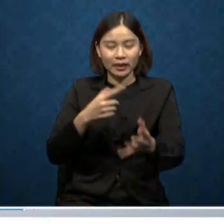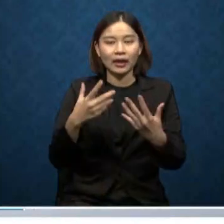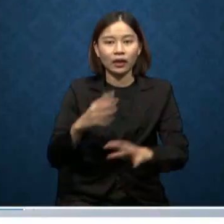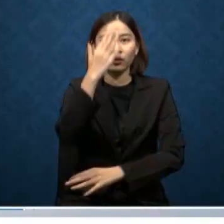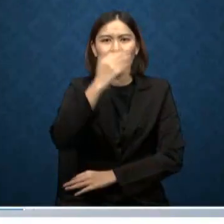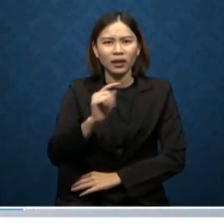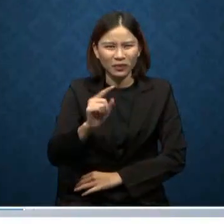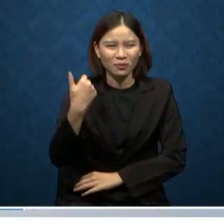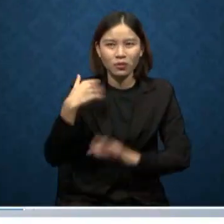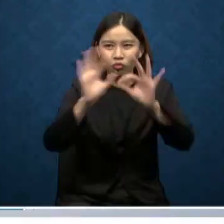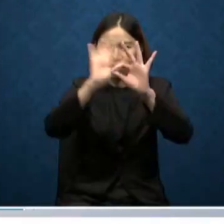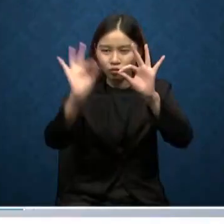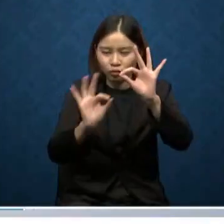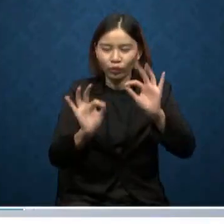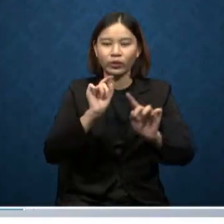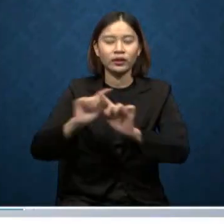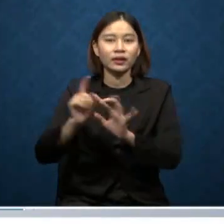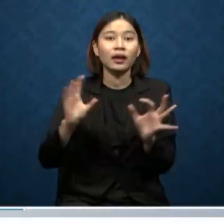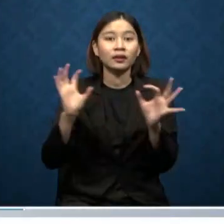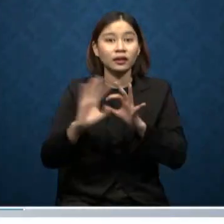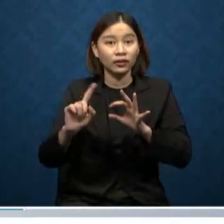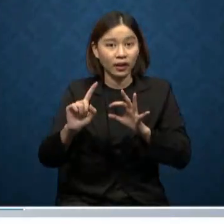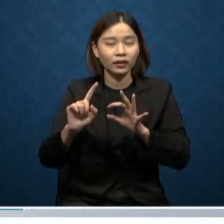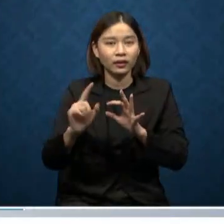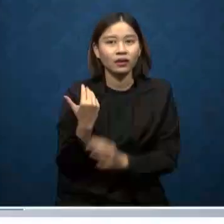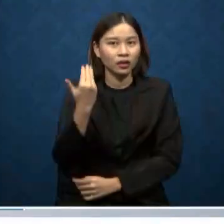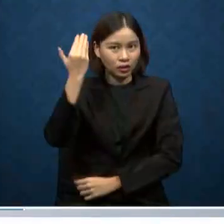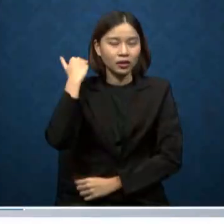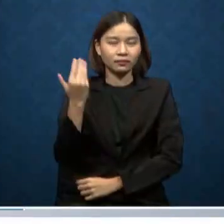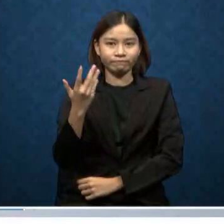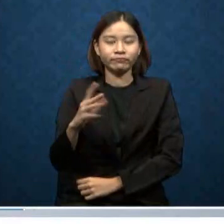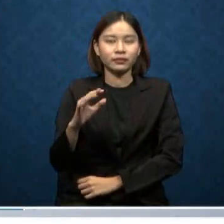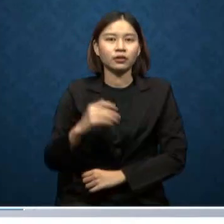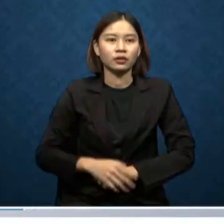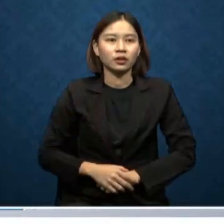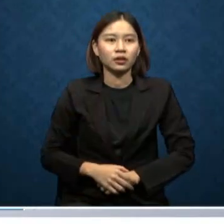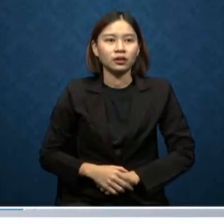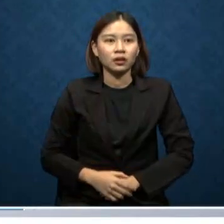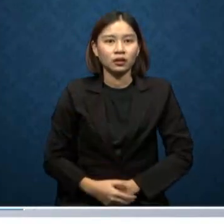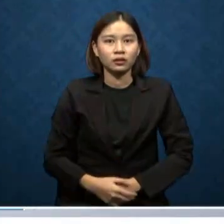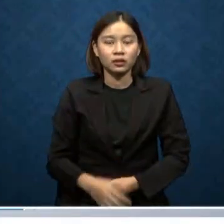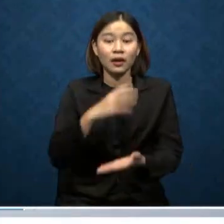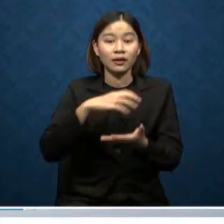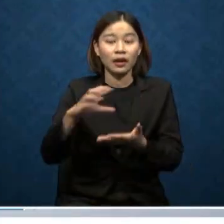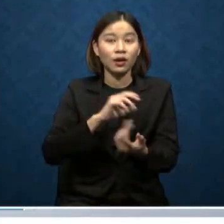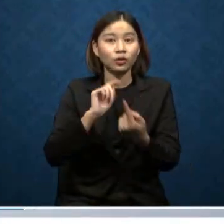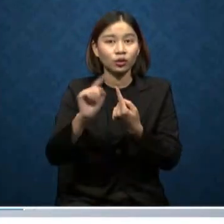ative